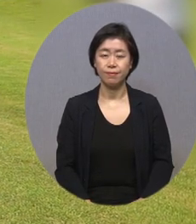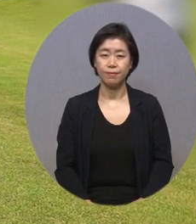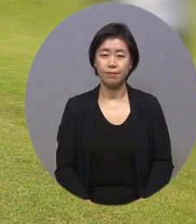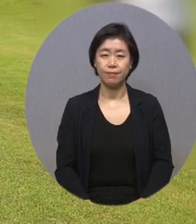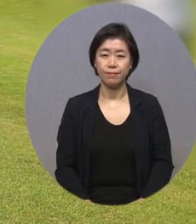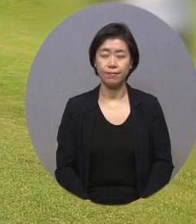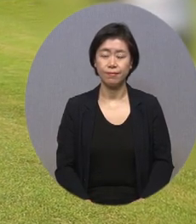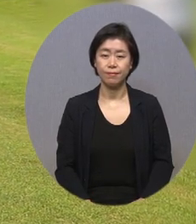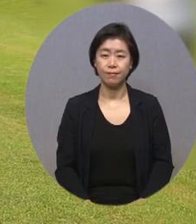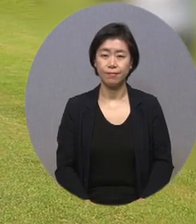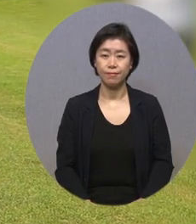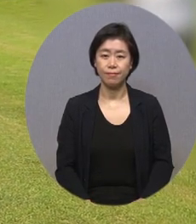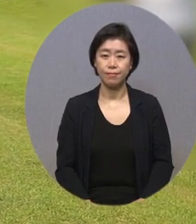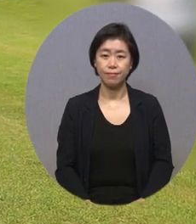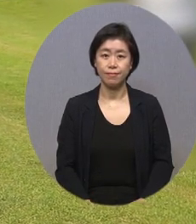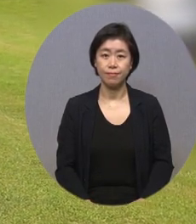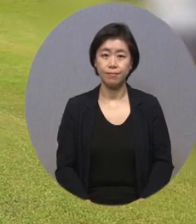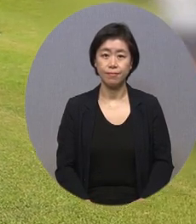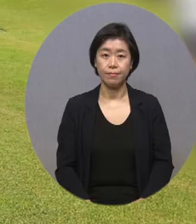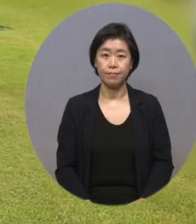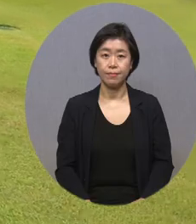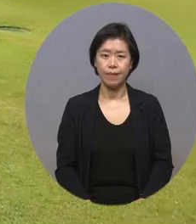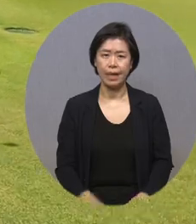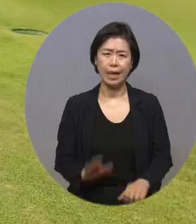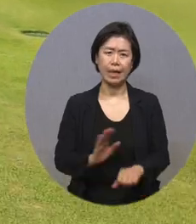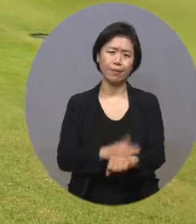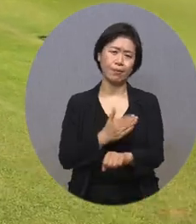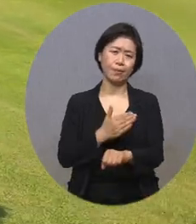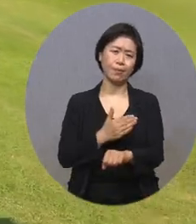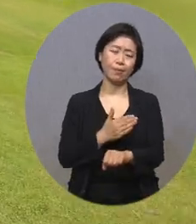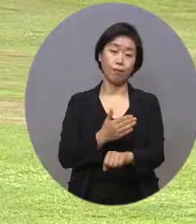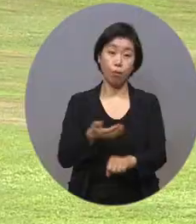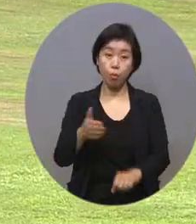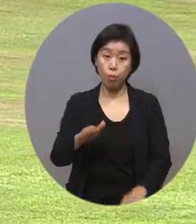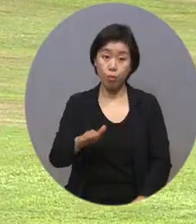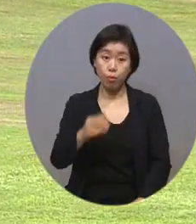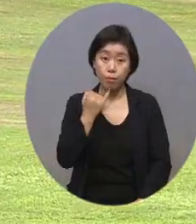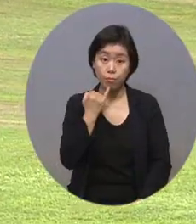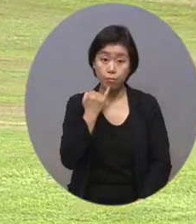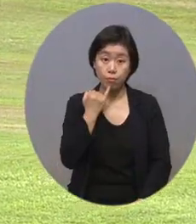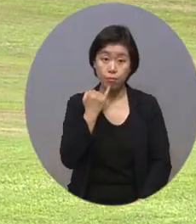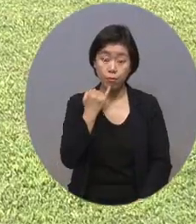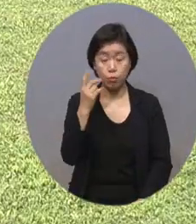일로 와봐. 아이고, 잘못 쳤다. 오, 괜찮아, 괜찮아.